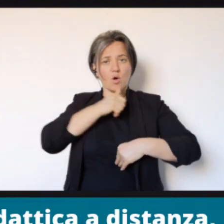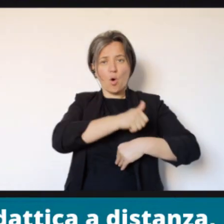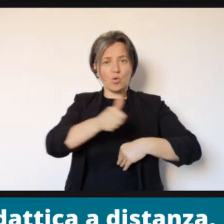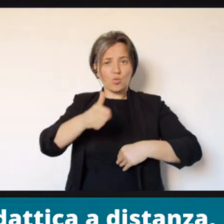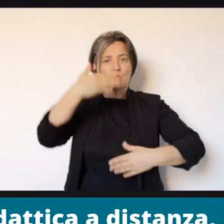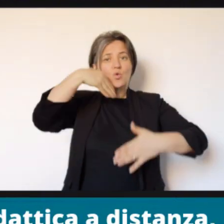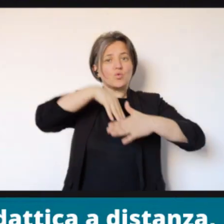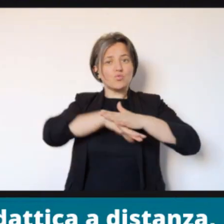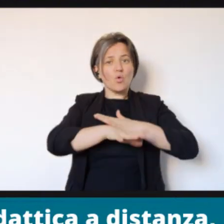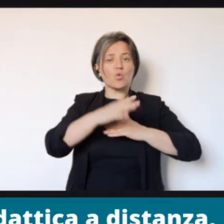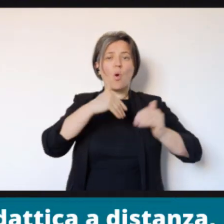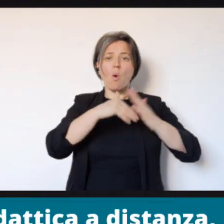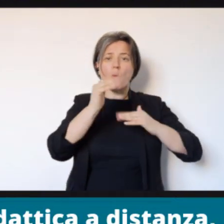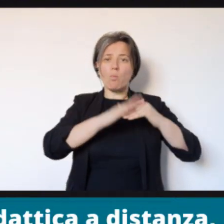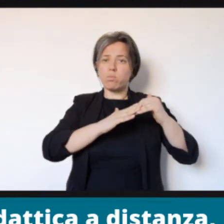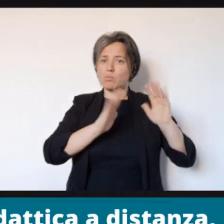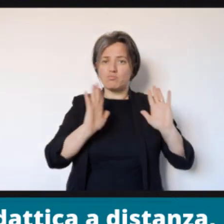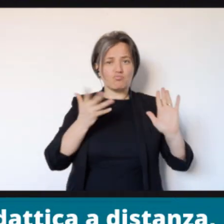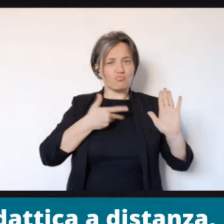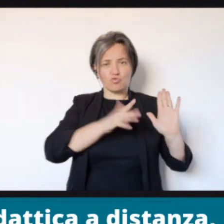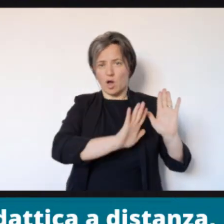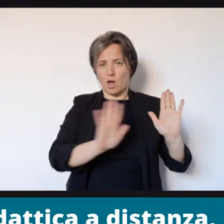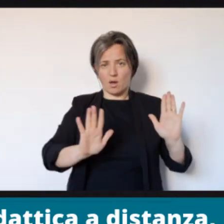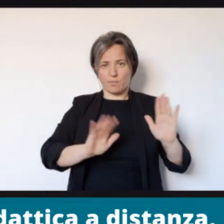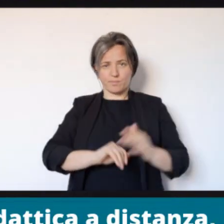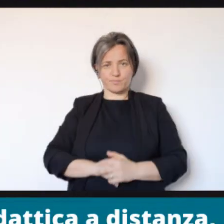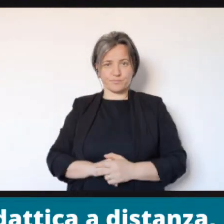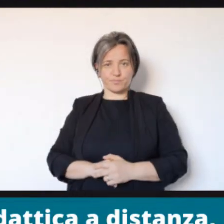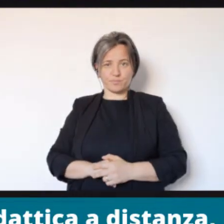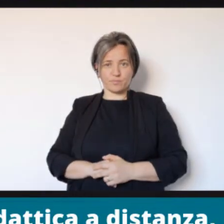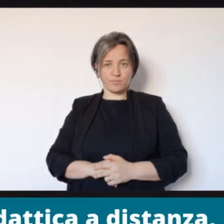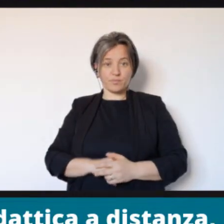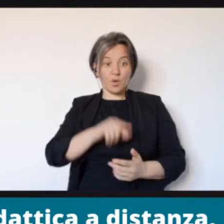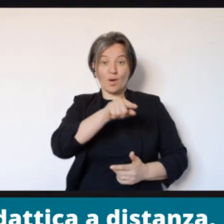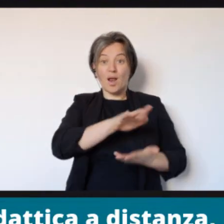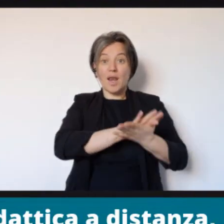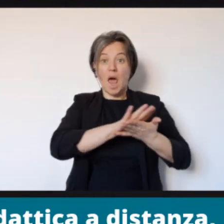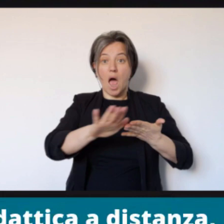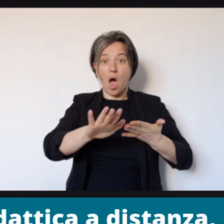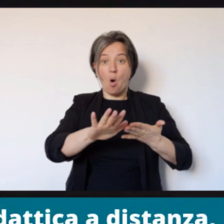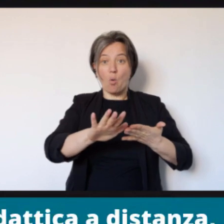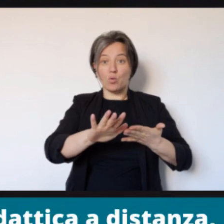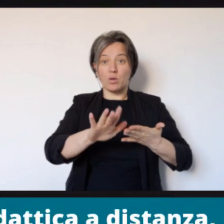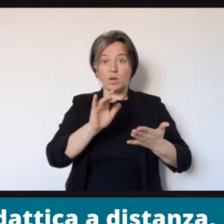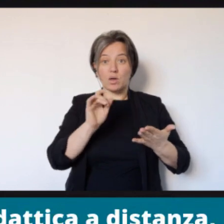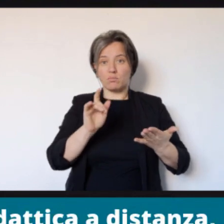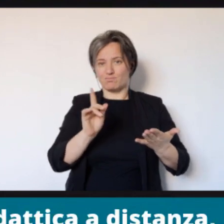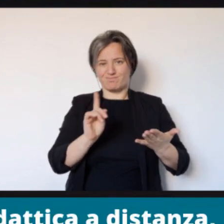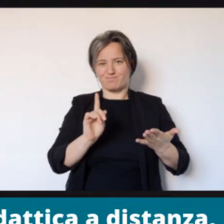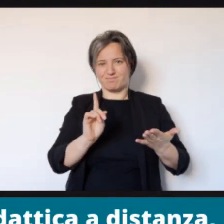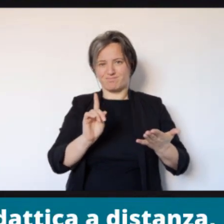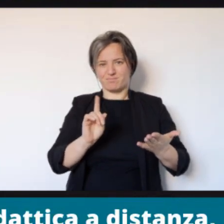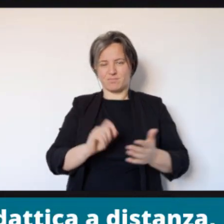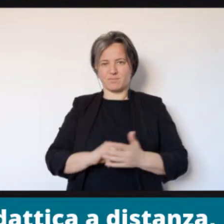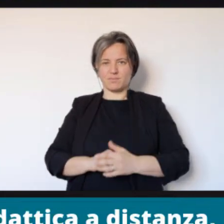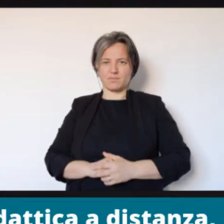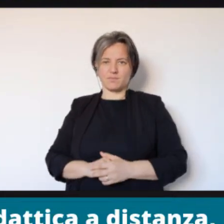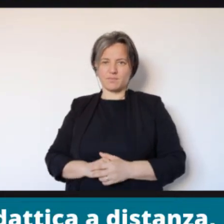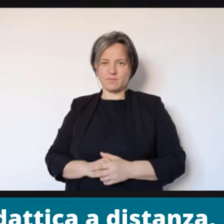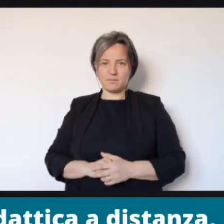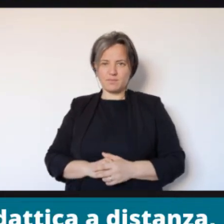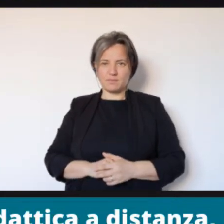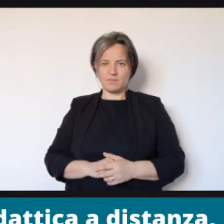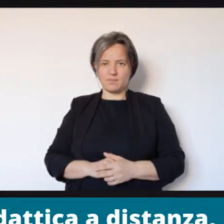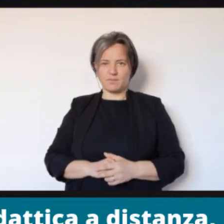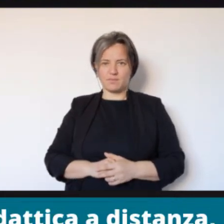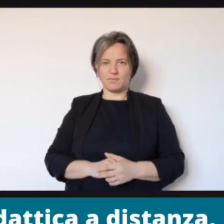dietro c'è una struttura e non sono neutri, non sono